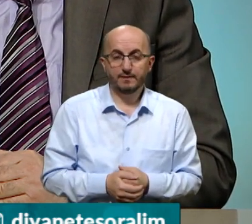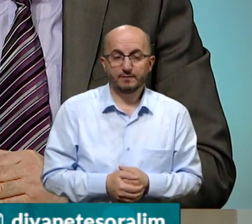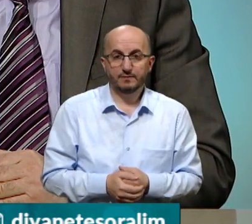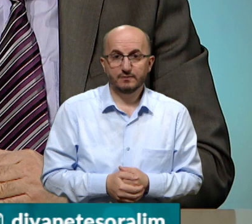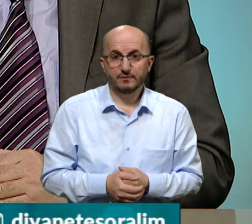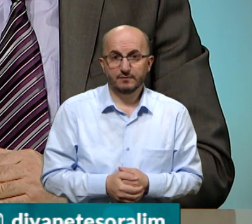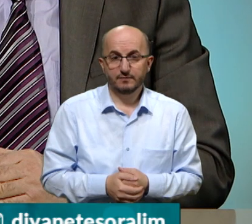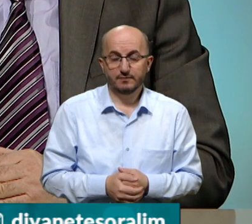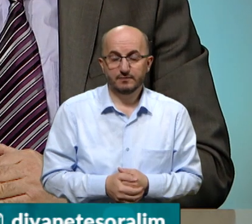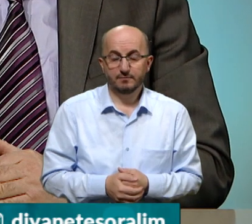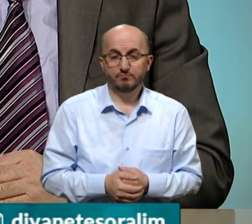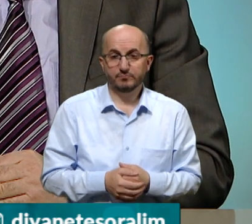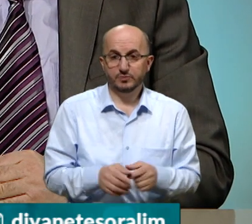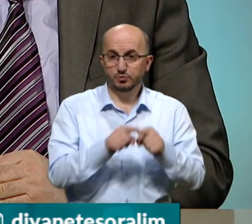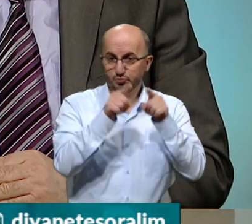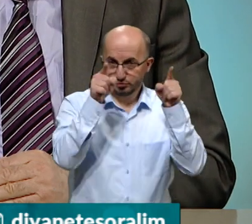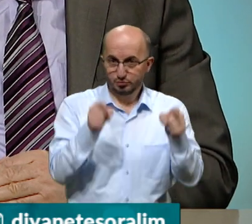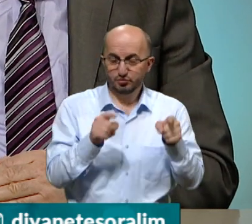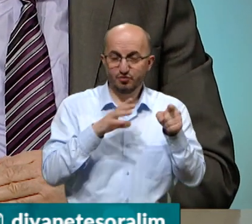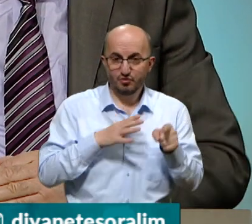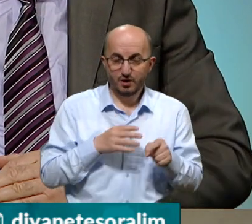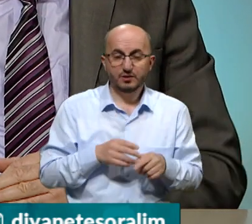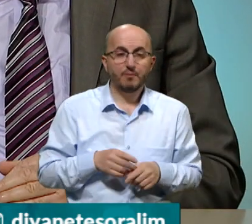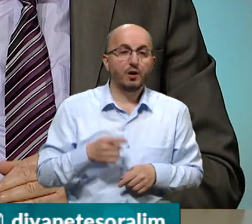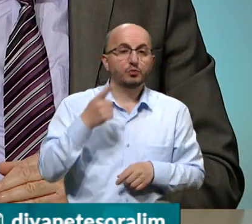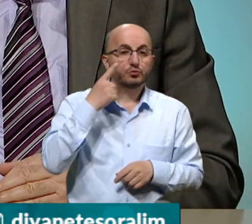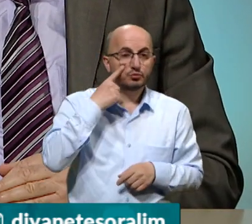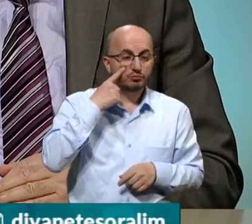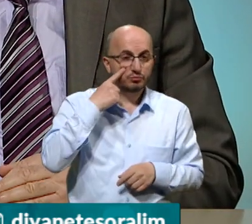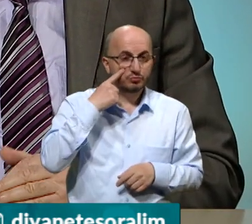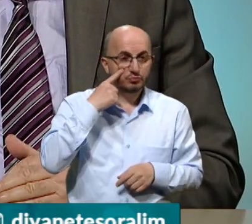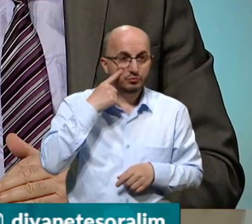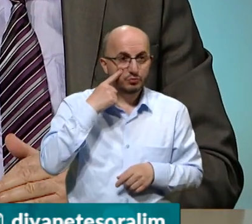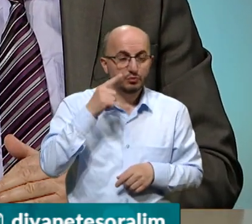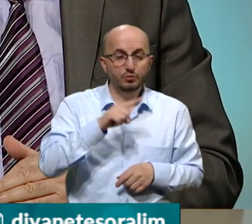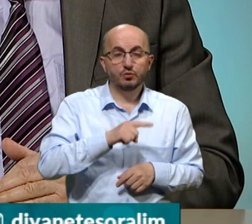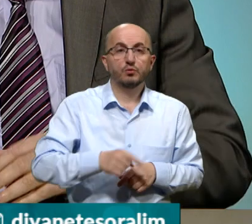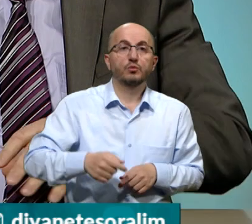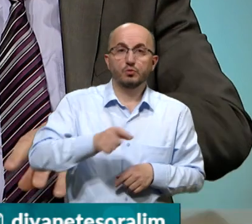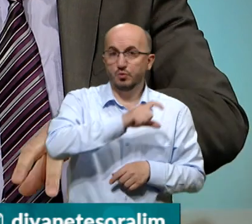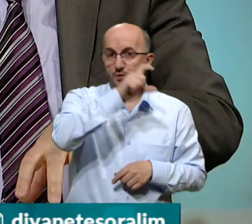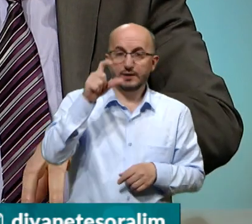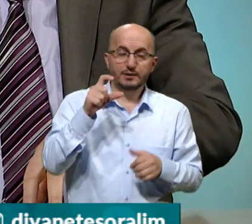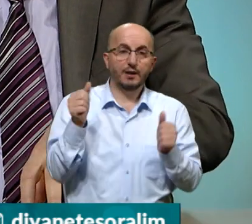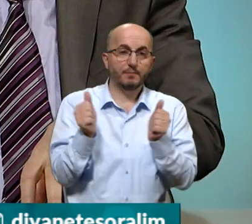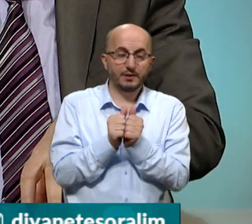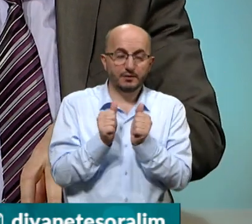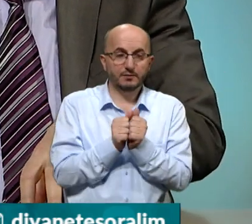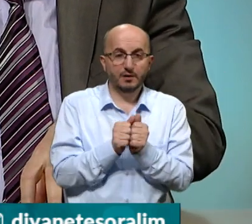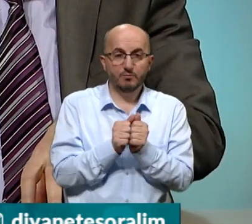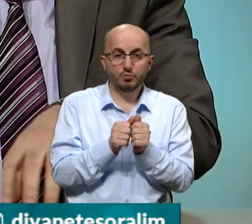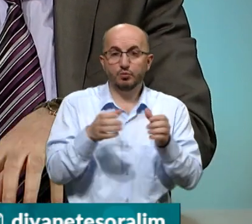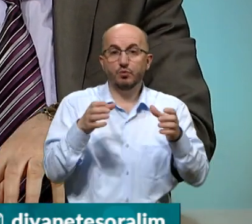tamam mı Bir müessese vardı Ancak Cumhuriyetle birlikte bu müessese kaldırıldı bunu kaba